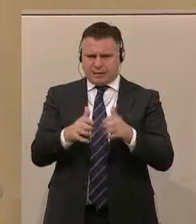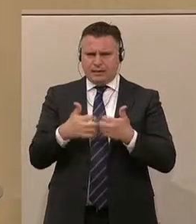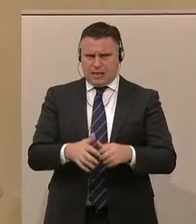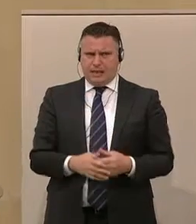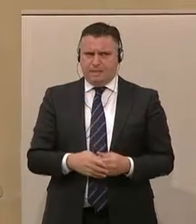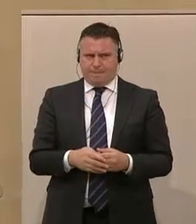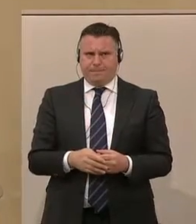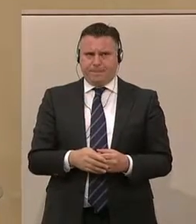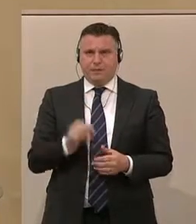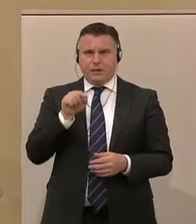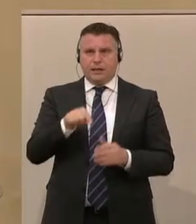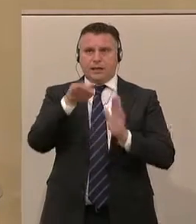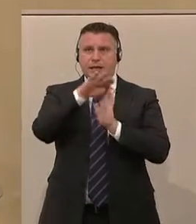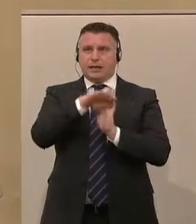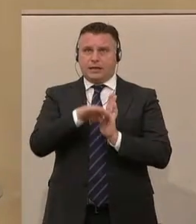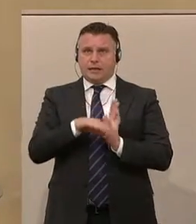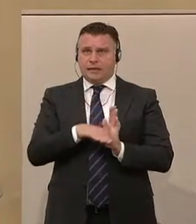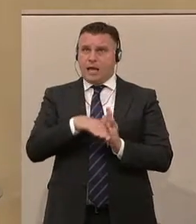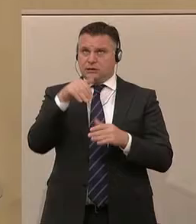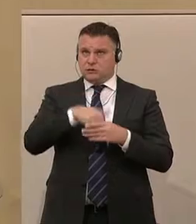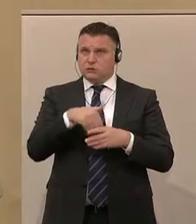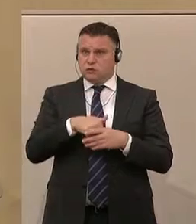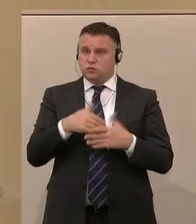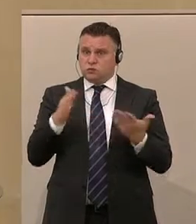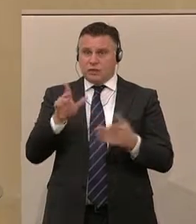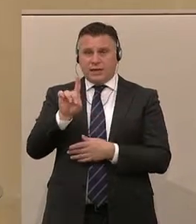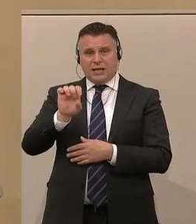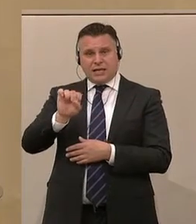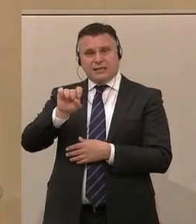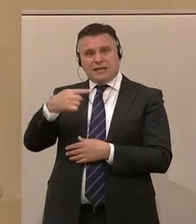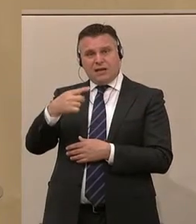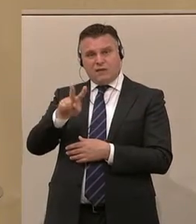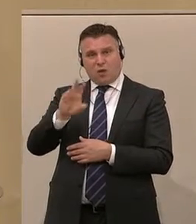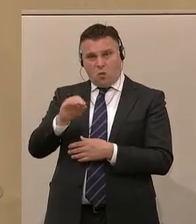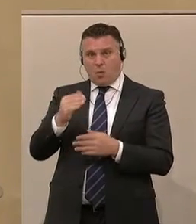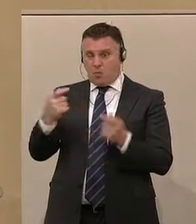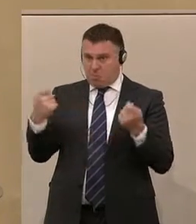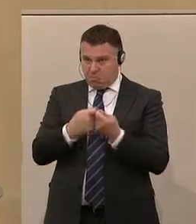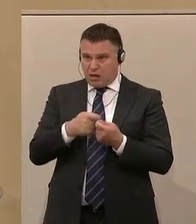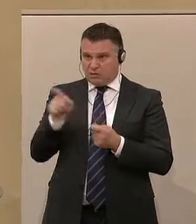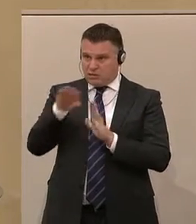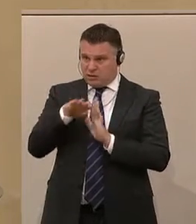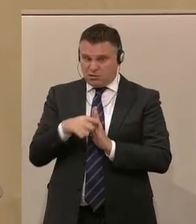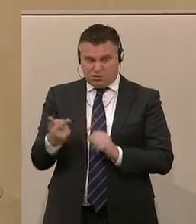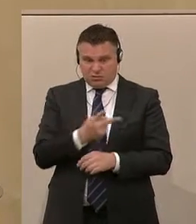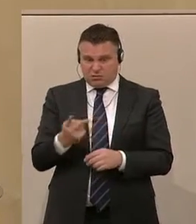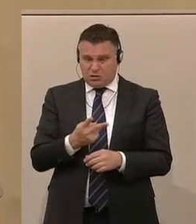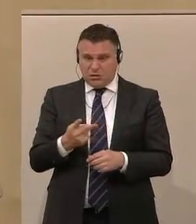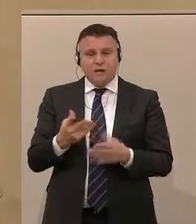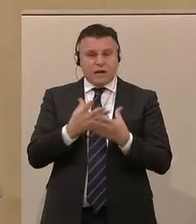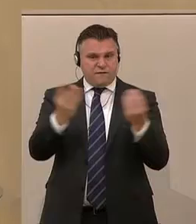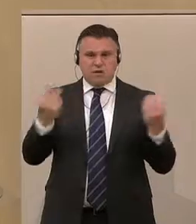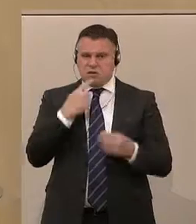darum geht, ist dieses Gesetz überhaupt DSGVO-konform? Es gibt nämlich viele Menschen, die